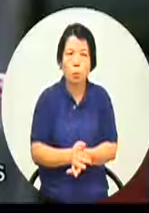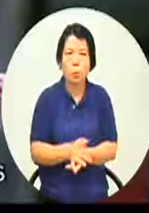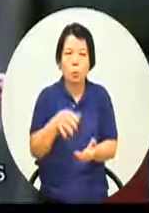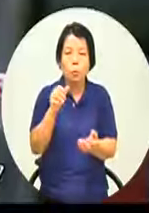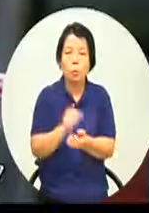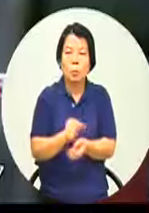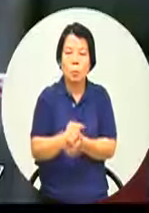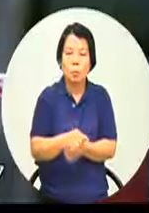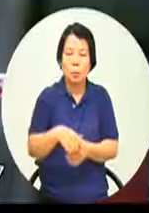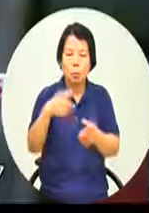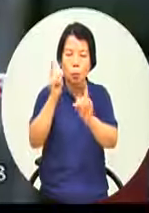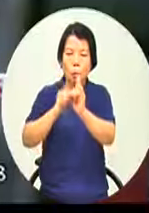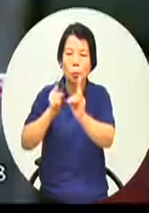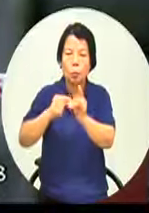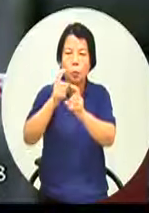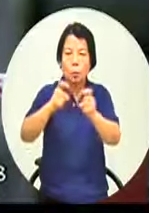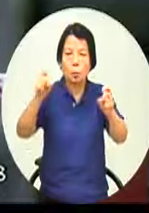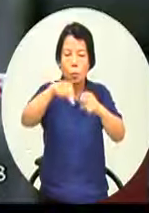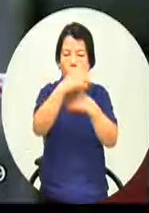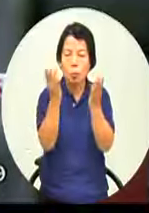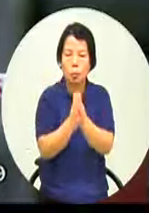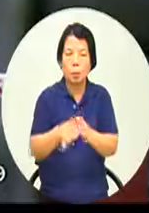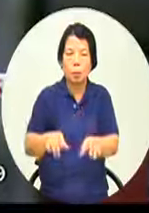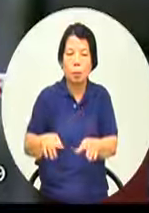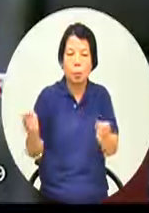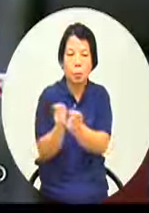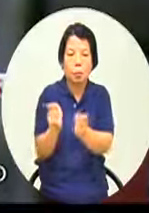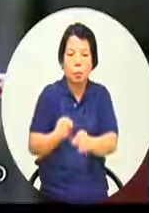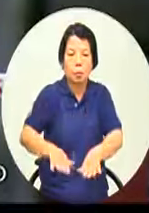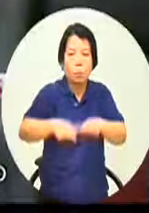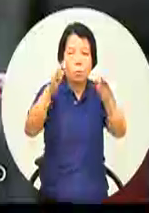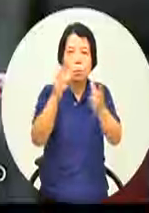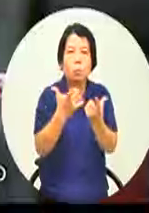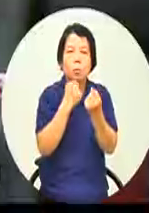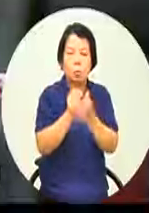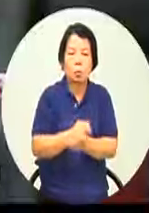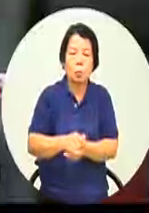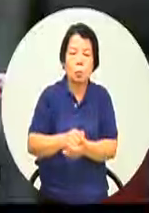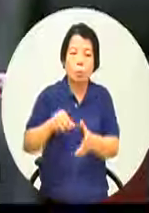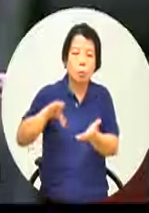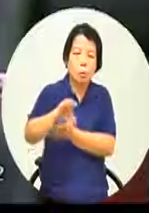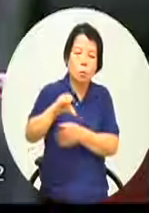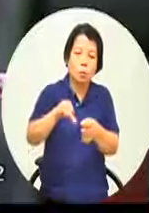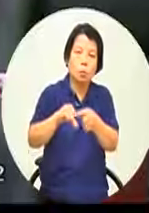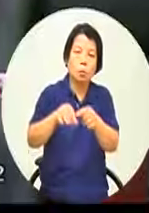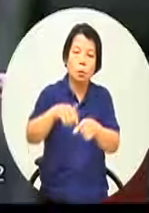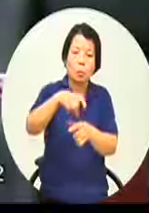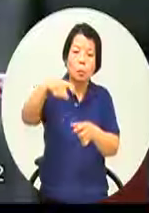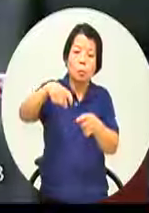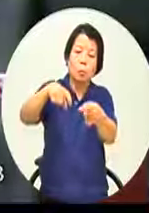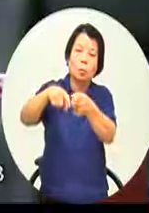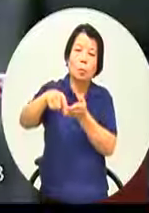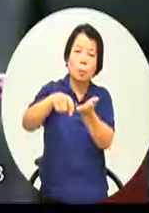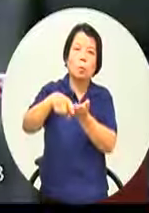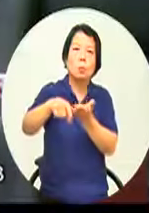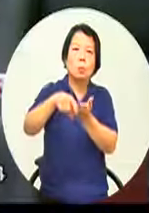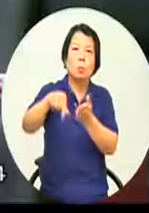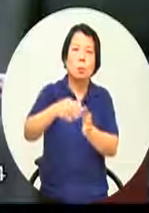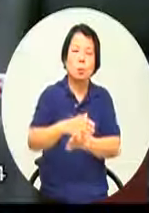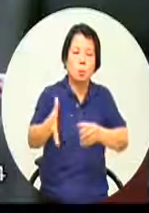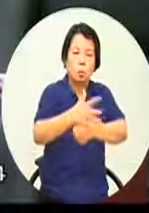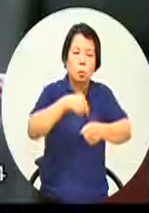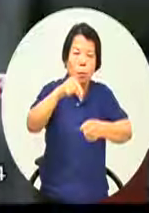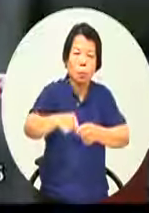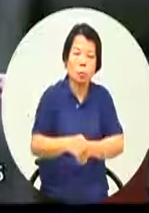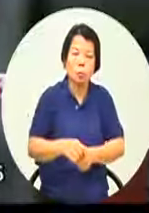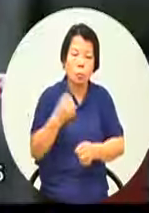城隍庙附近都淹水。然后淹得汽车的半个轮胎高了哈，而且所以上了全国的新